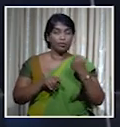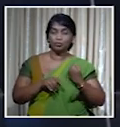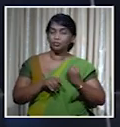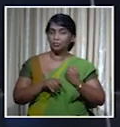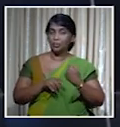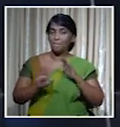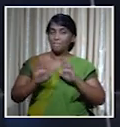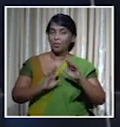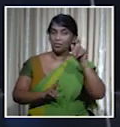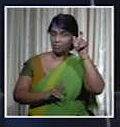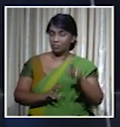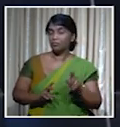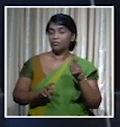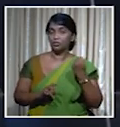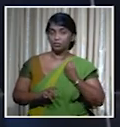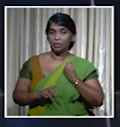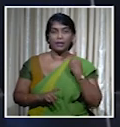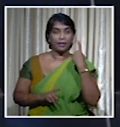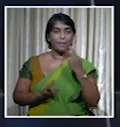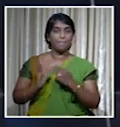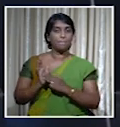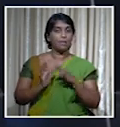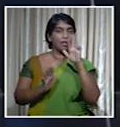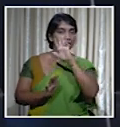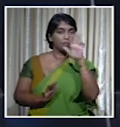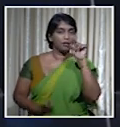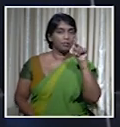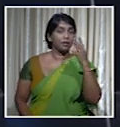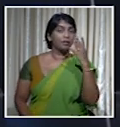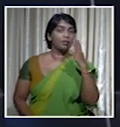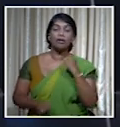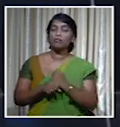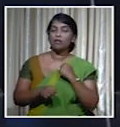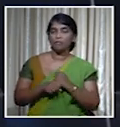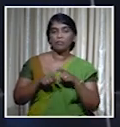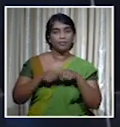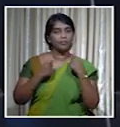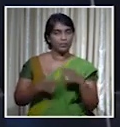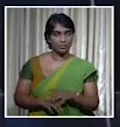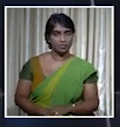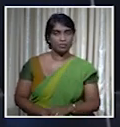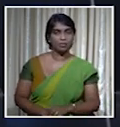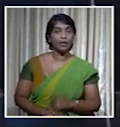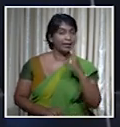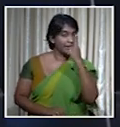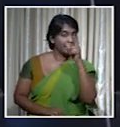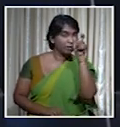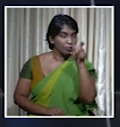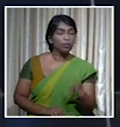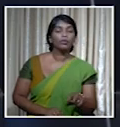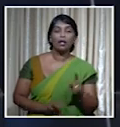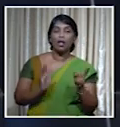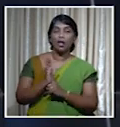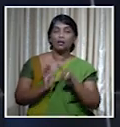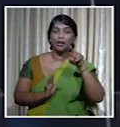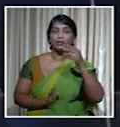පරිපාලන නිලධාරික බවට පත් වෙනකොට එක්කෙනෙකුට මිලියන 19.4ක් විතර රජය මගින් වේදන් කරනවා. එක්කෙනෙකුට